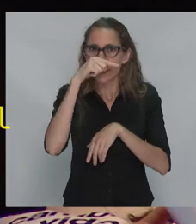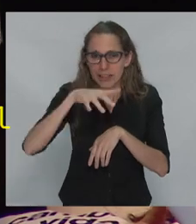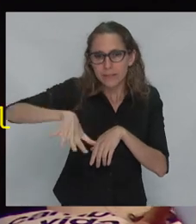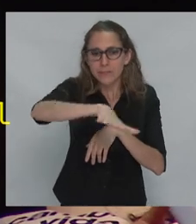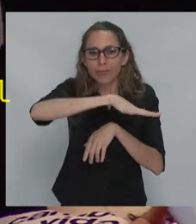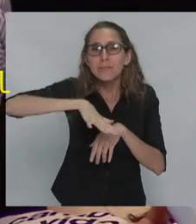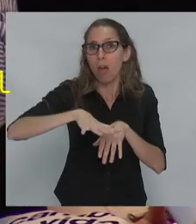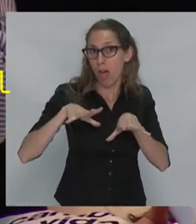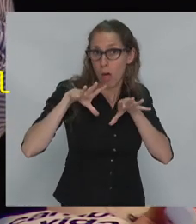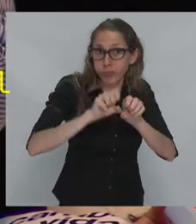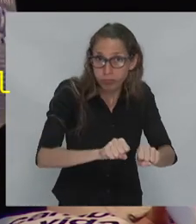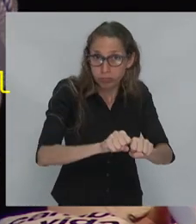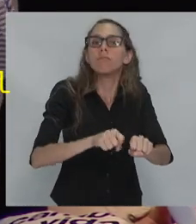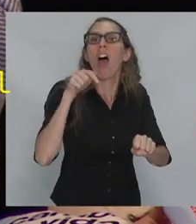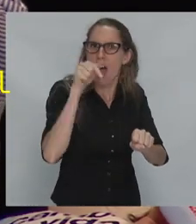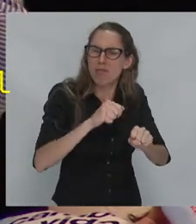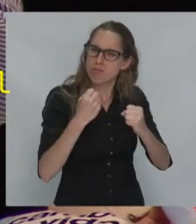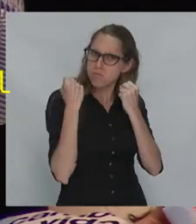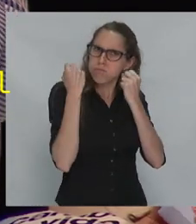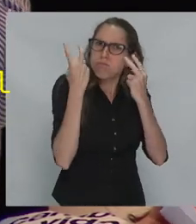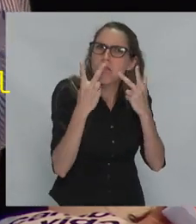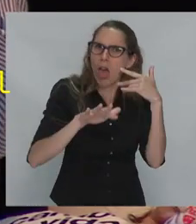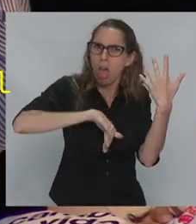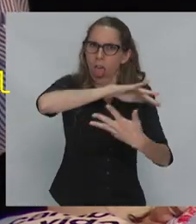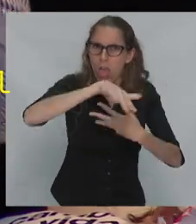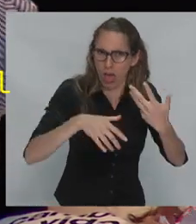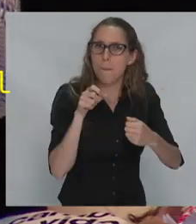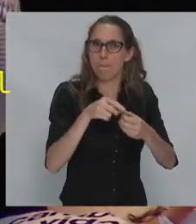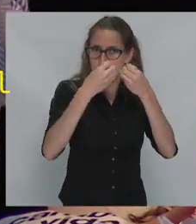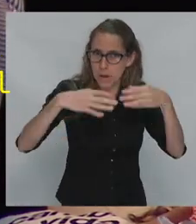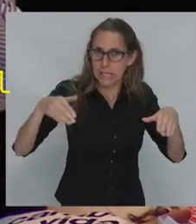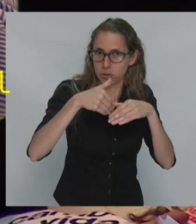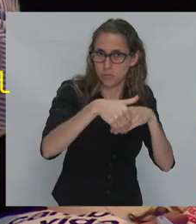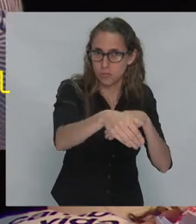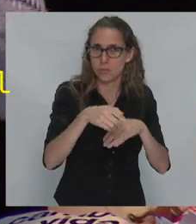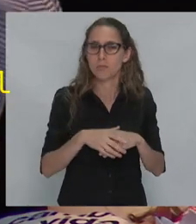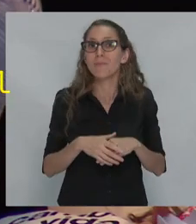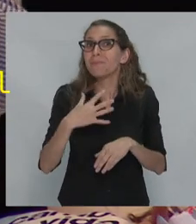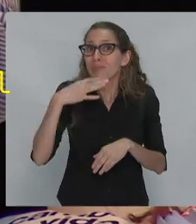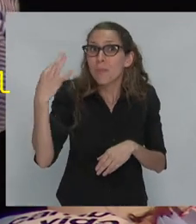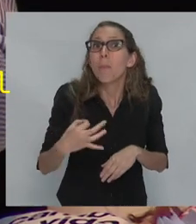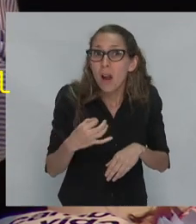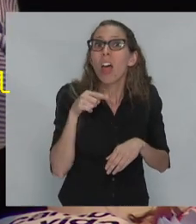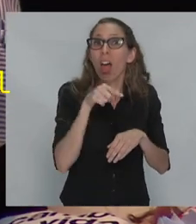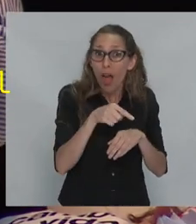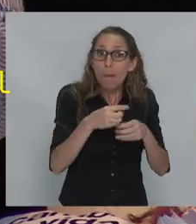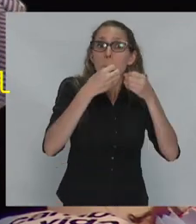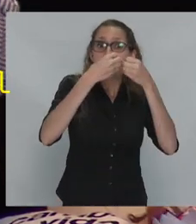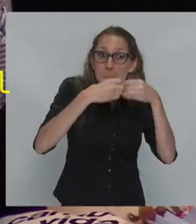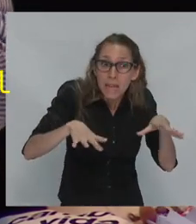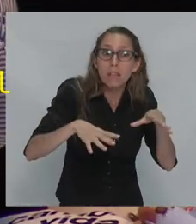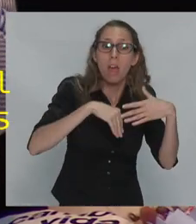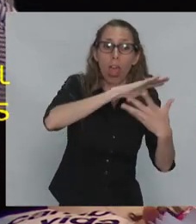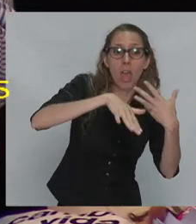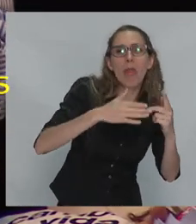il a été précédé par d'autres intifadas qui ont eu lieu dans les exils dans les années 60,